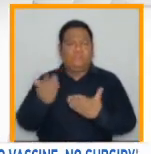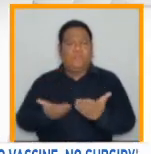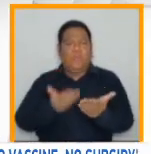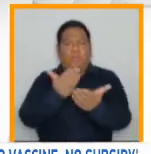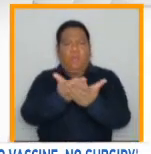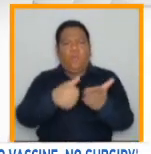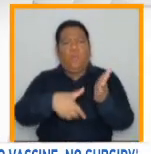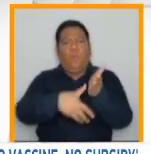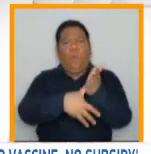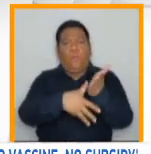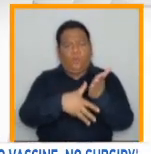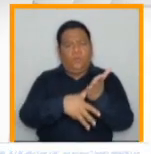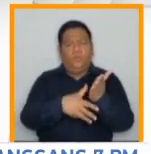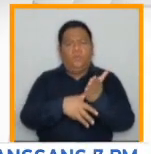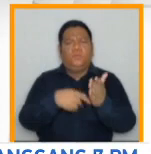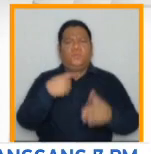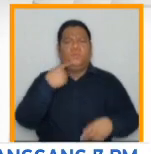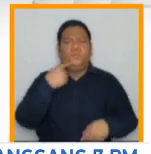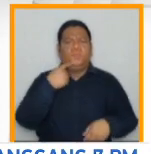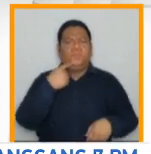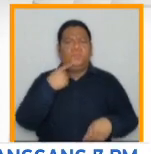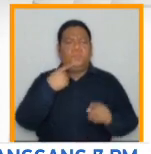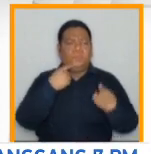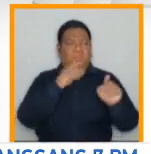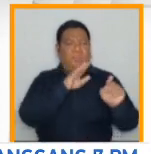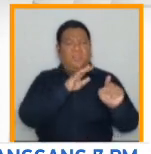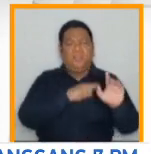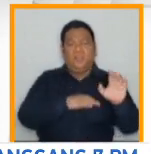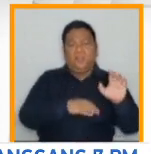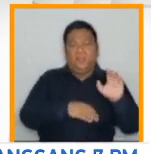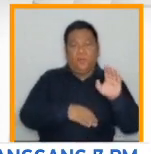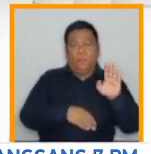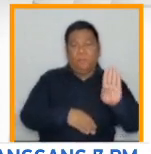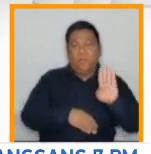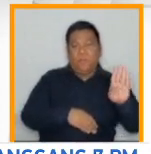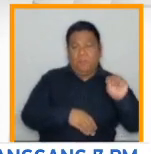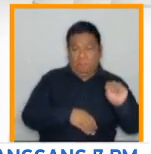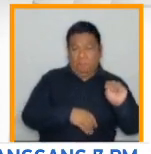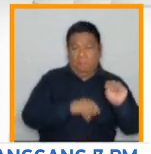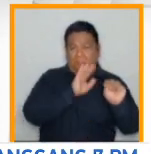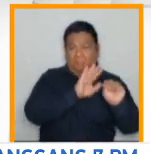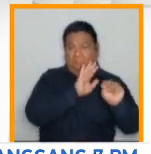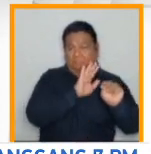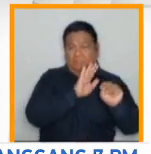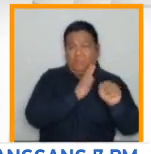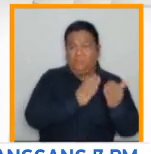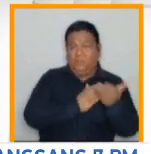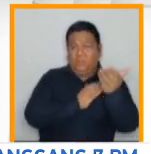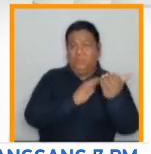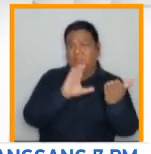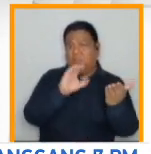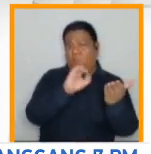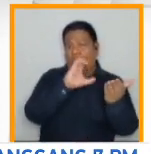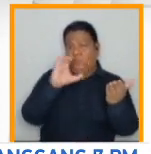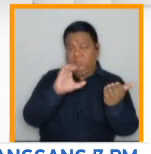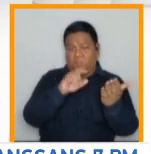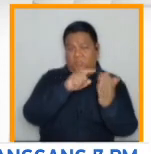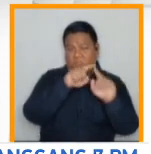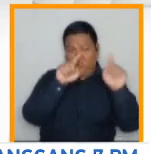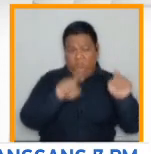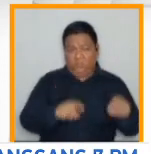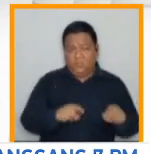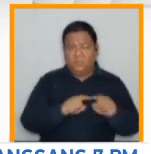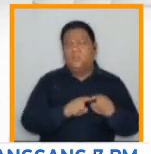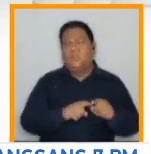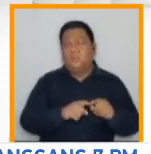void ab initio o walang bisa sa simula pa lang ang desisyon ng Court of Appeals na tanggalin ang parusang kulong laban sa dating